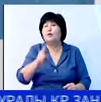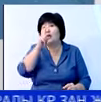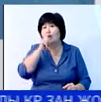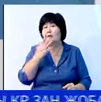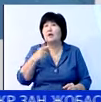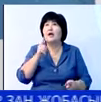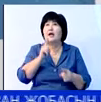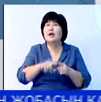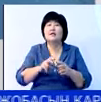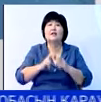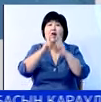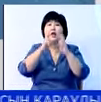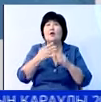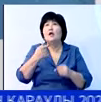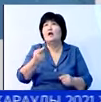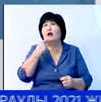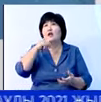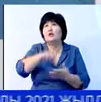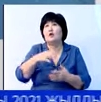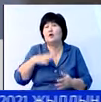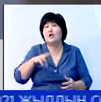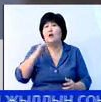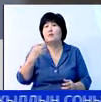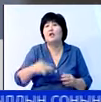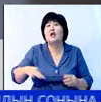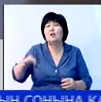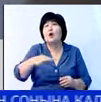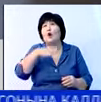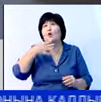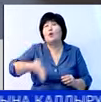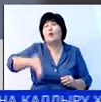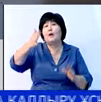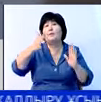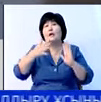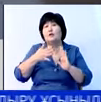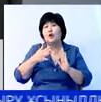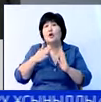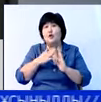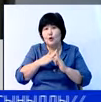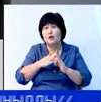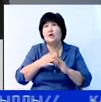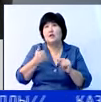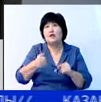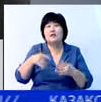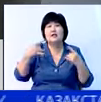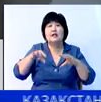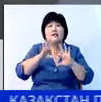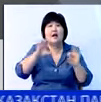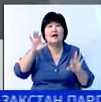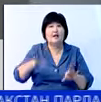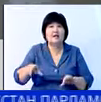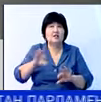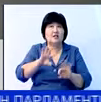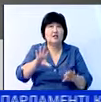бұрын жедел сатының жоқтығынан қиындық көріп келген Мерей мөлтек ауданындағы көп қабатты үй тұрғындарының базынасын арнамыздың тілшілері